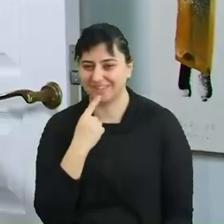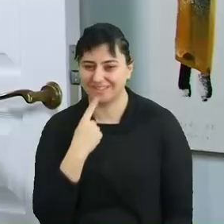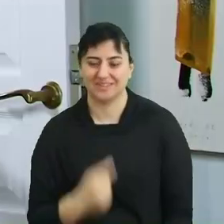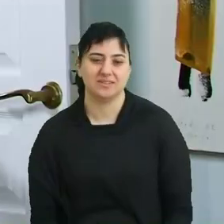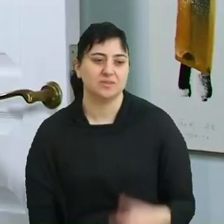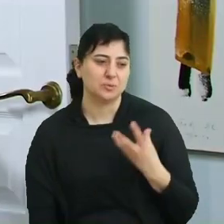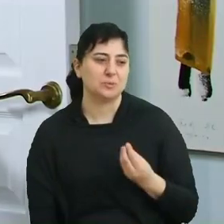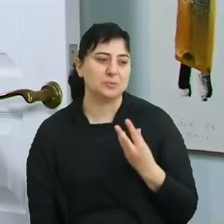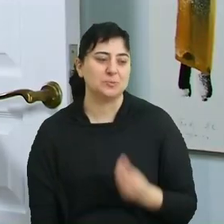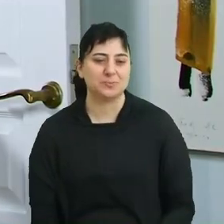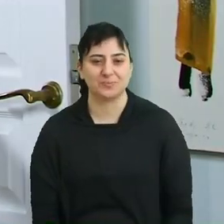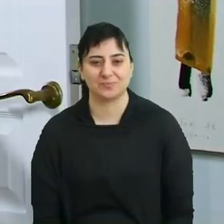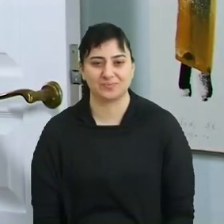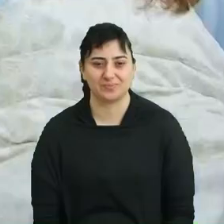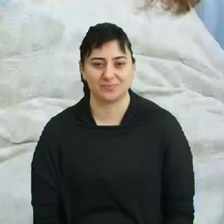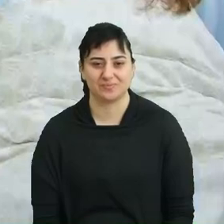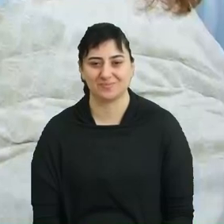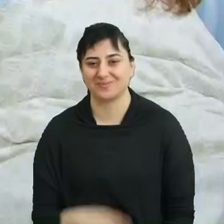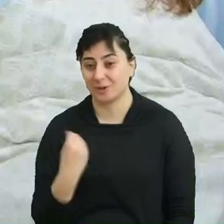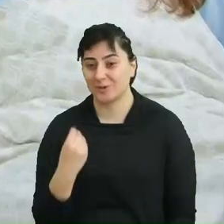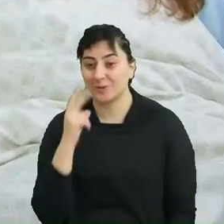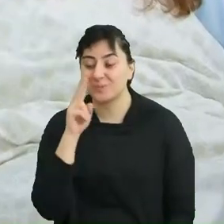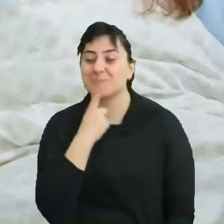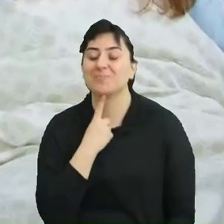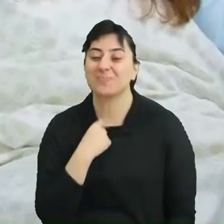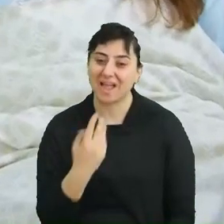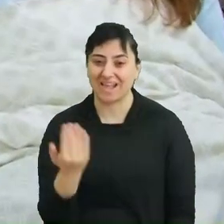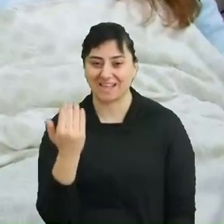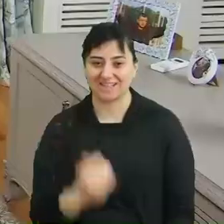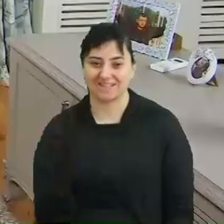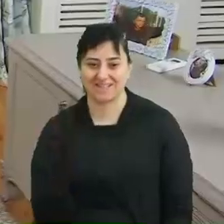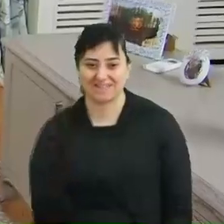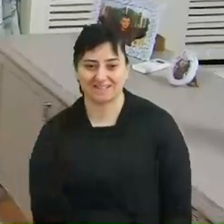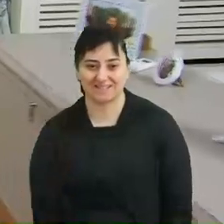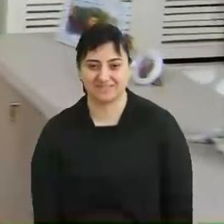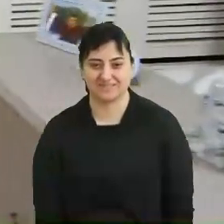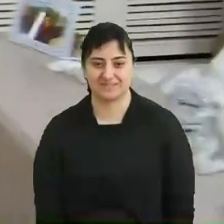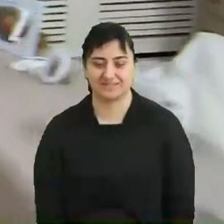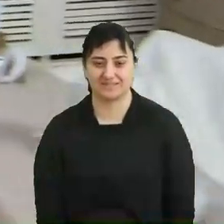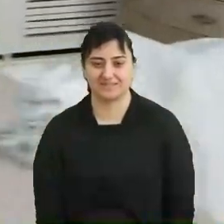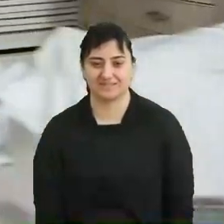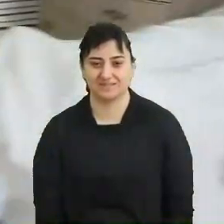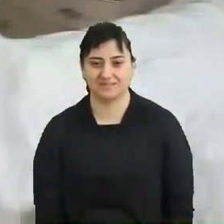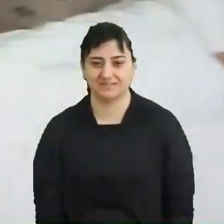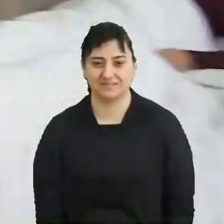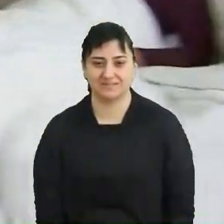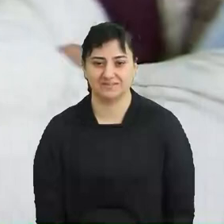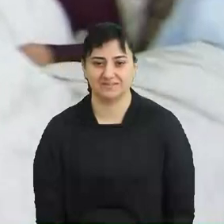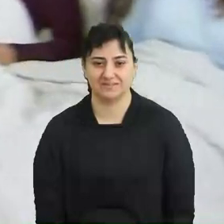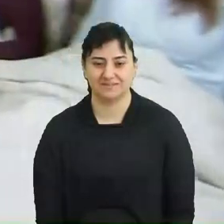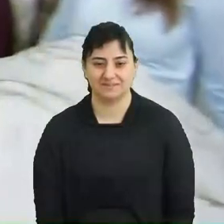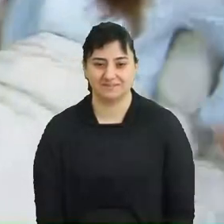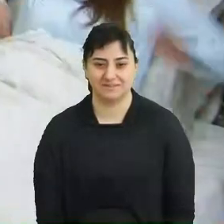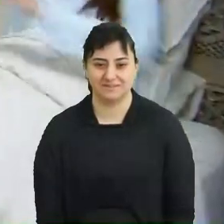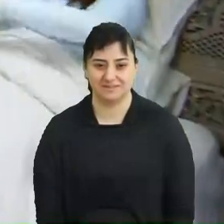Kemal'im? Çok ince, çok. Çok da güzel görünüyor. Gel, gel, gel. Tepside kırmızı bir gül. Ay